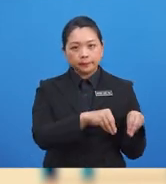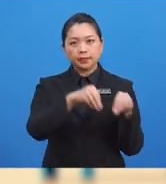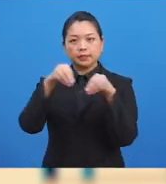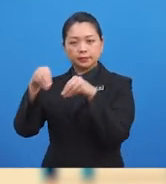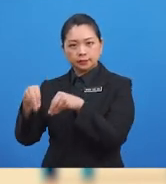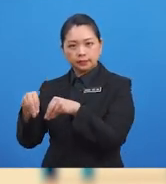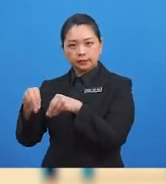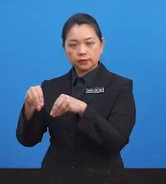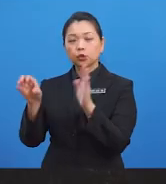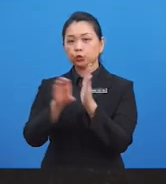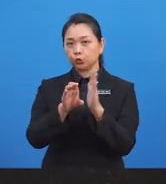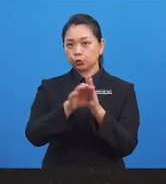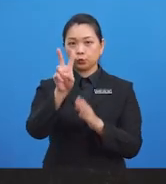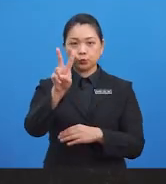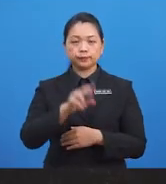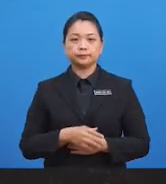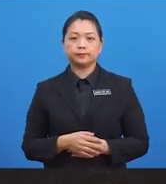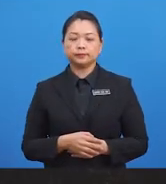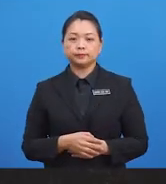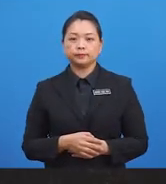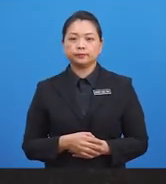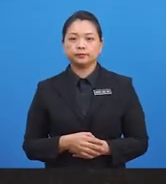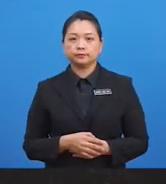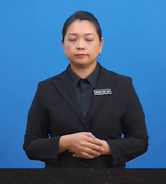Sekarang kita beralih pula kepada contoh yang kedua.